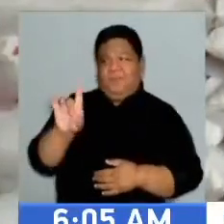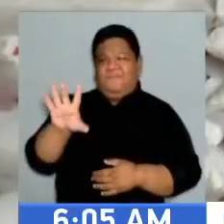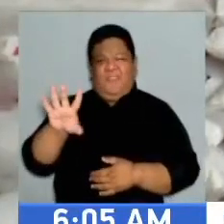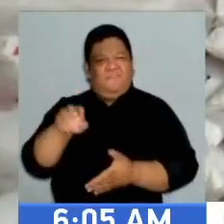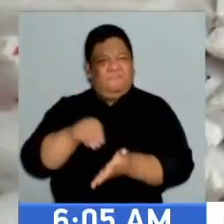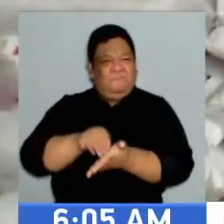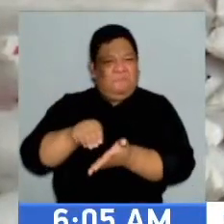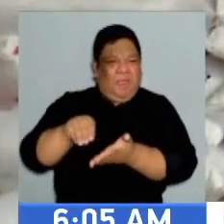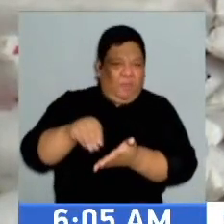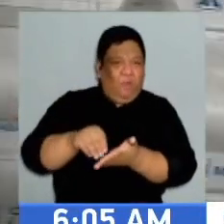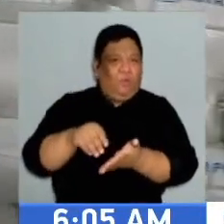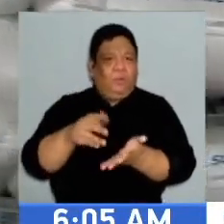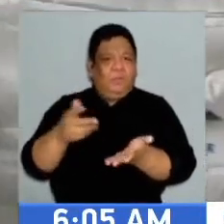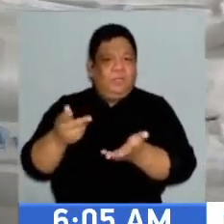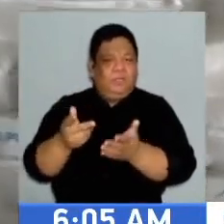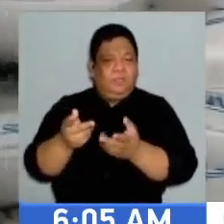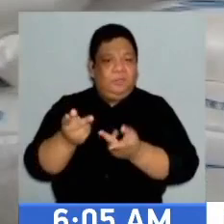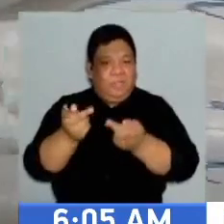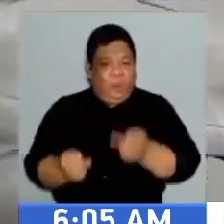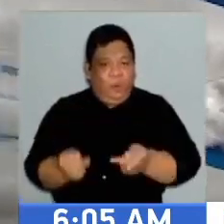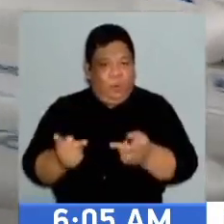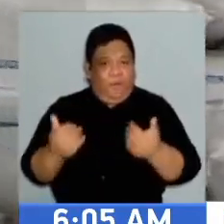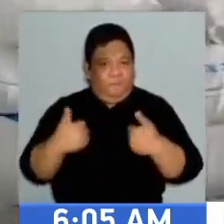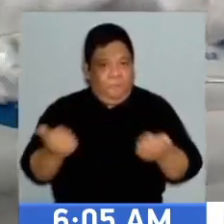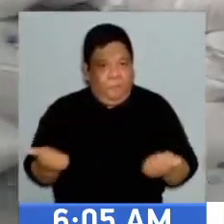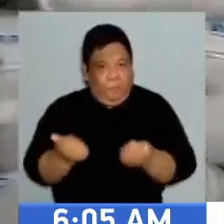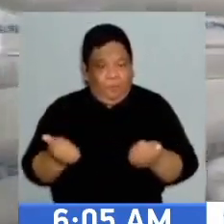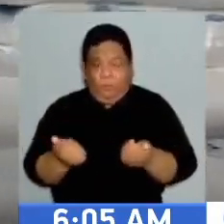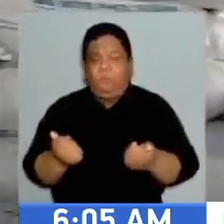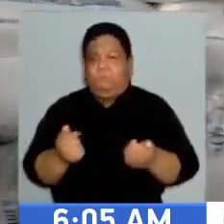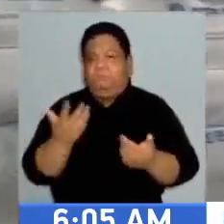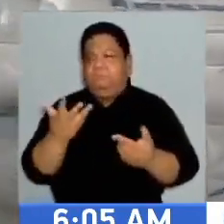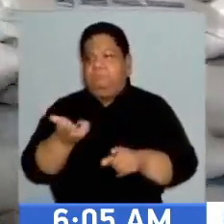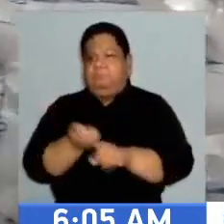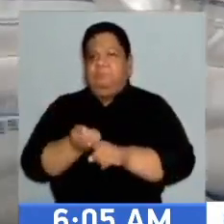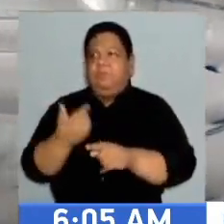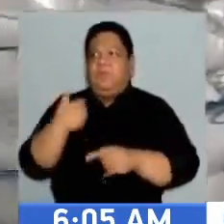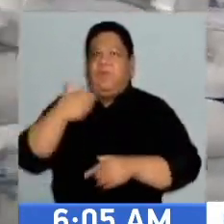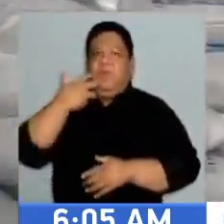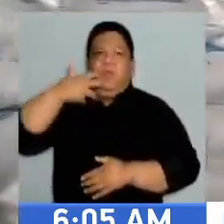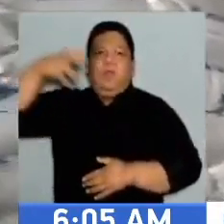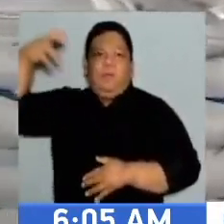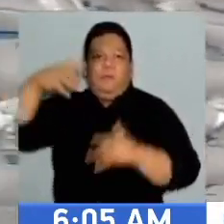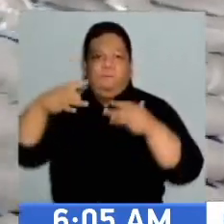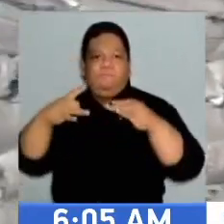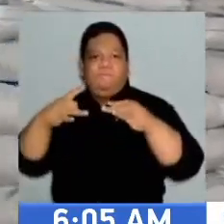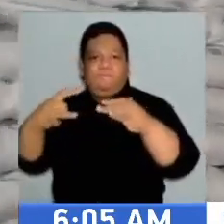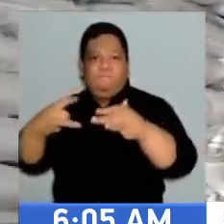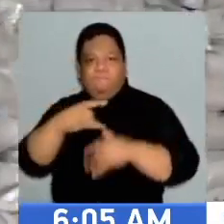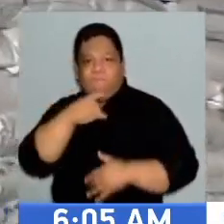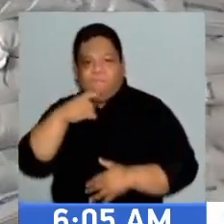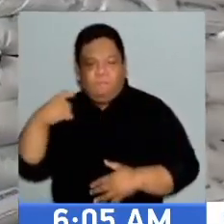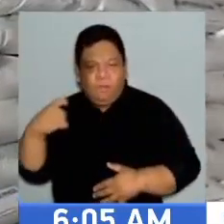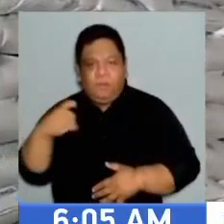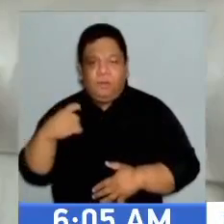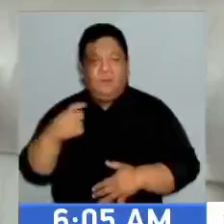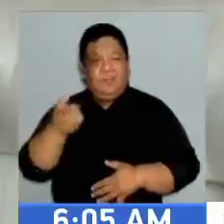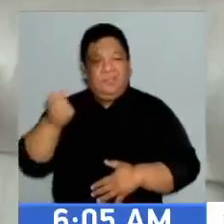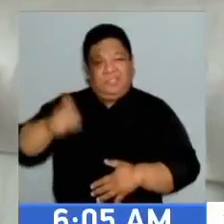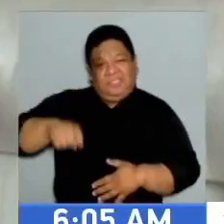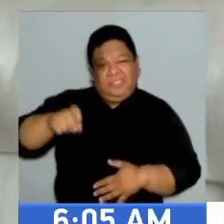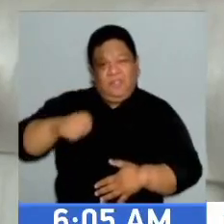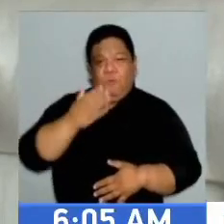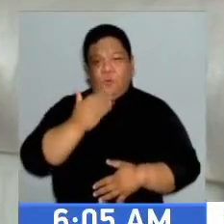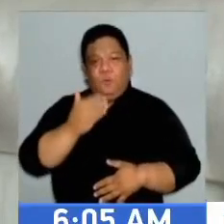makaapekto sa mga sakahan bukod dito aabot ang inaasahang pangangailangan sa asukal sa 2.2 million metric tons